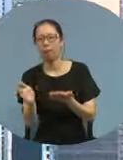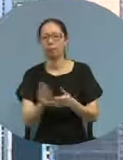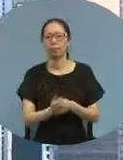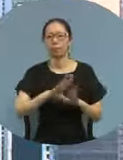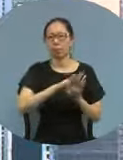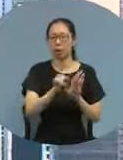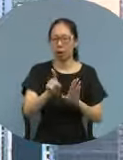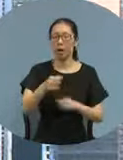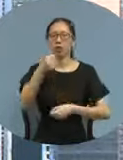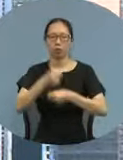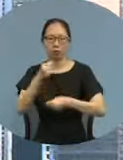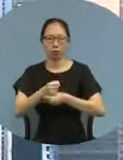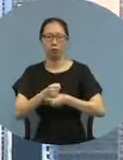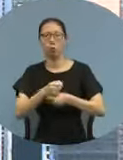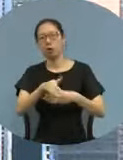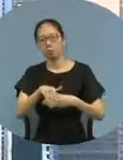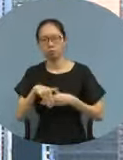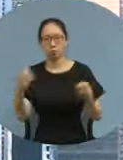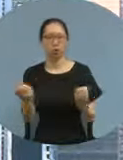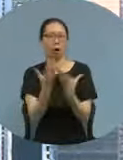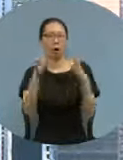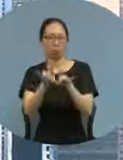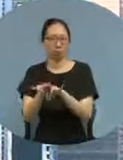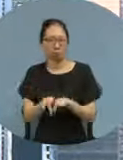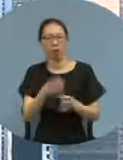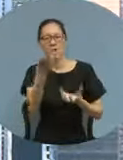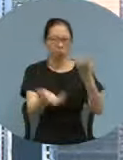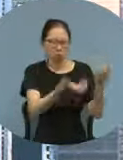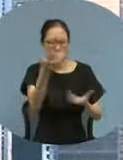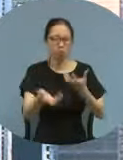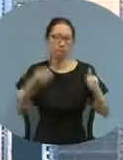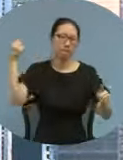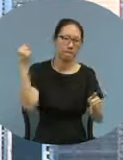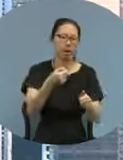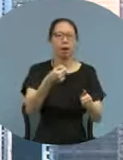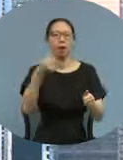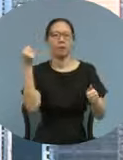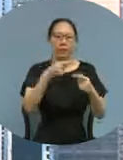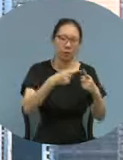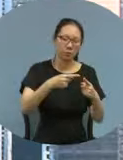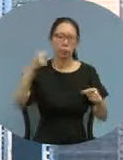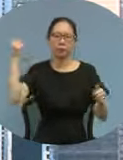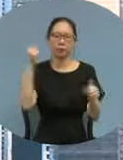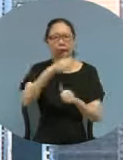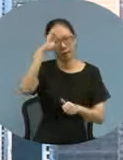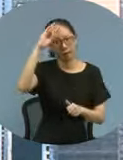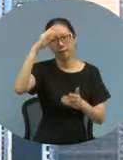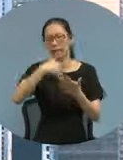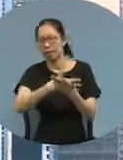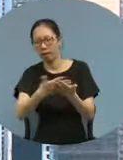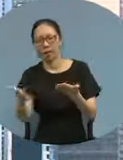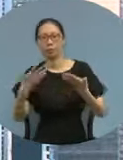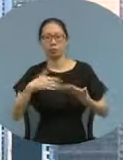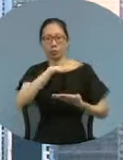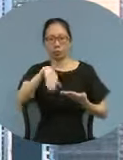事罪行，包括製造和管有爆炸品、縱火、暴力事件、傷人、襲警，